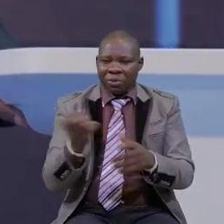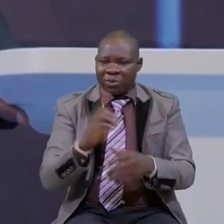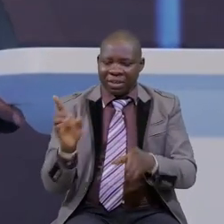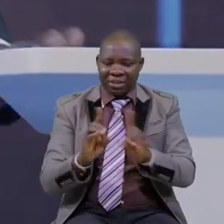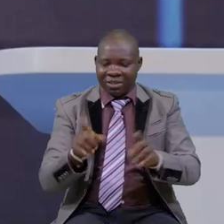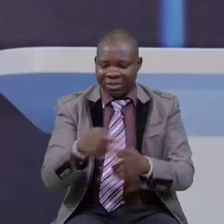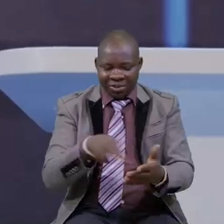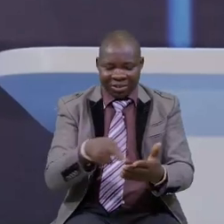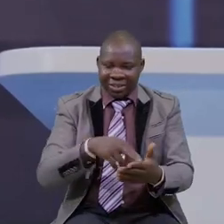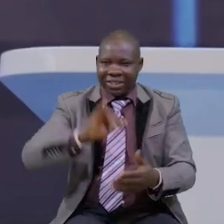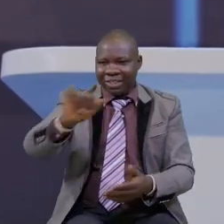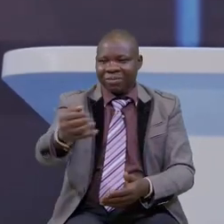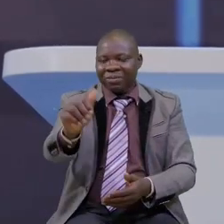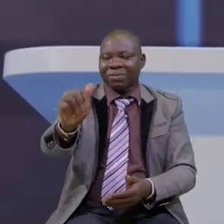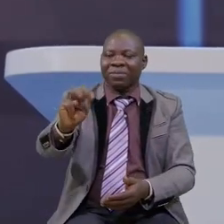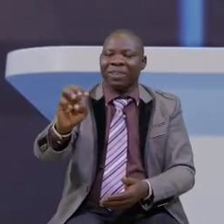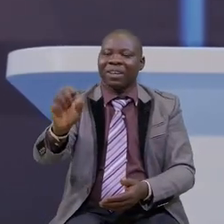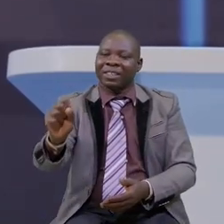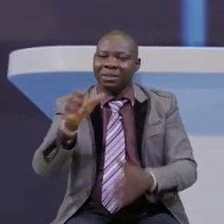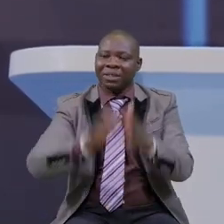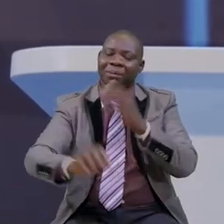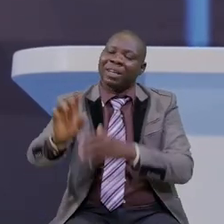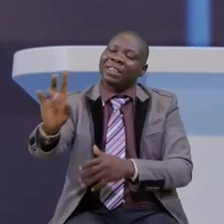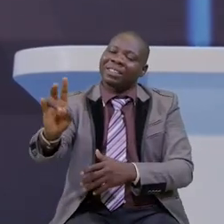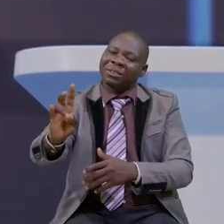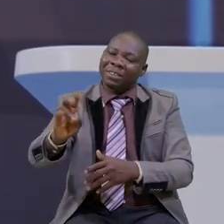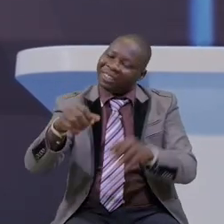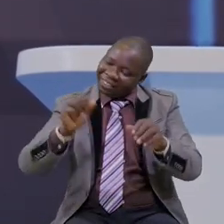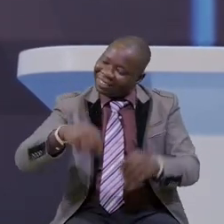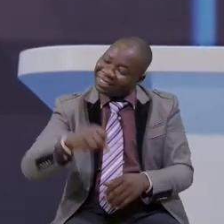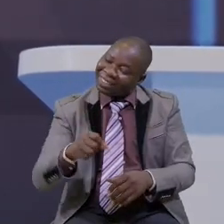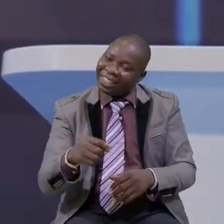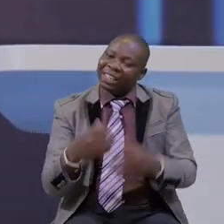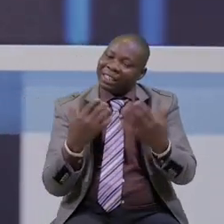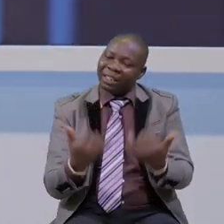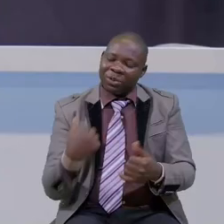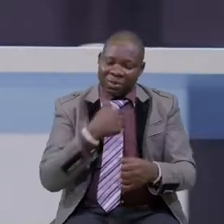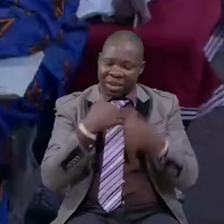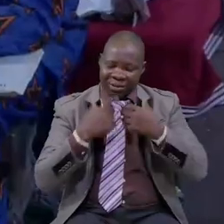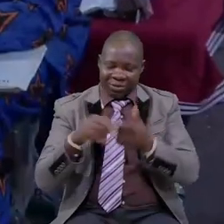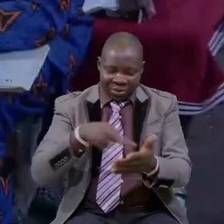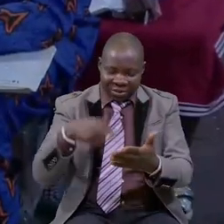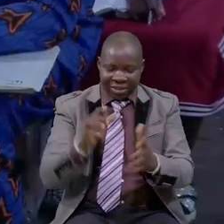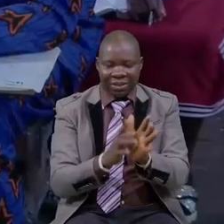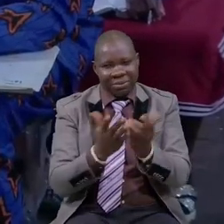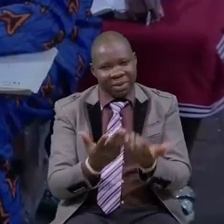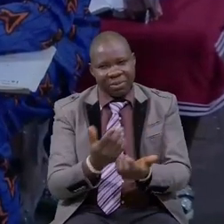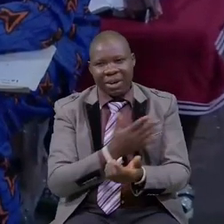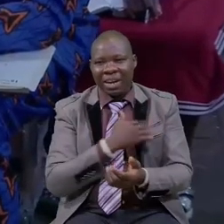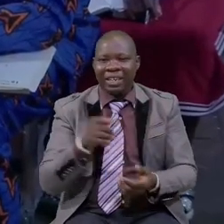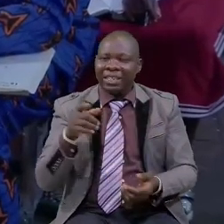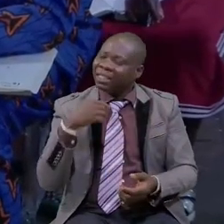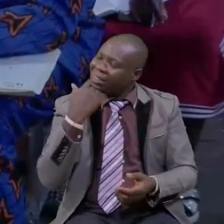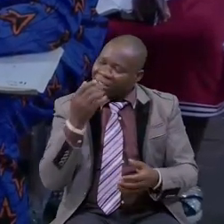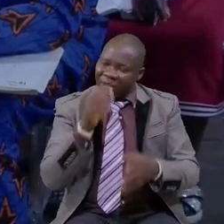Ah, nous devons la lire et lire la Bible. Et nous allons lire la Bible. Et aider, quand